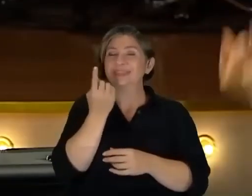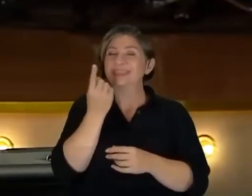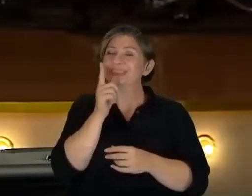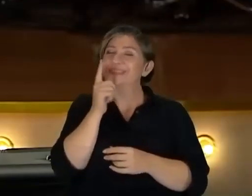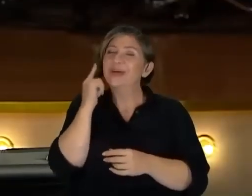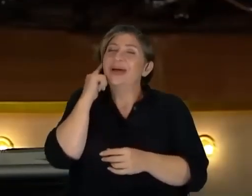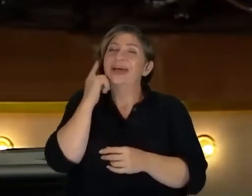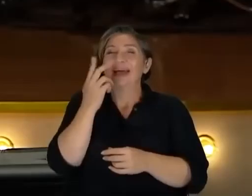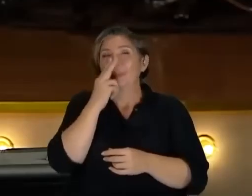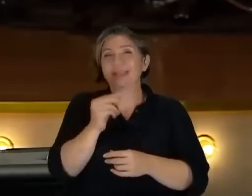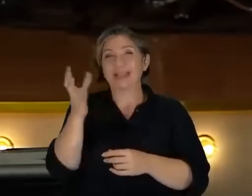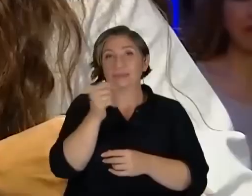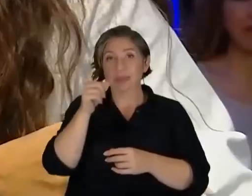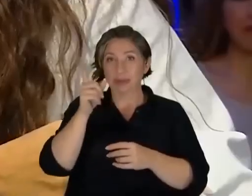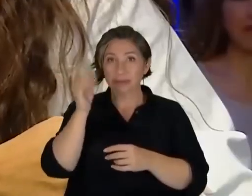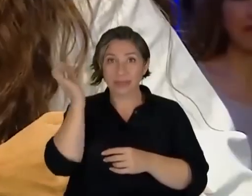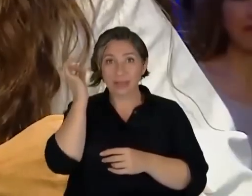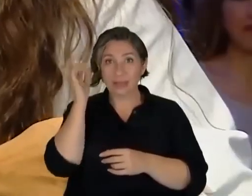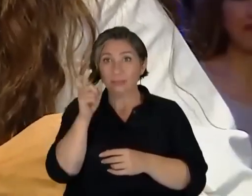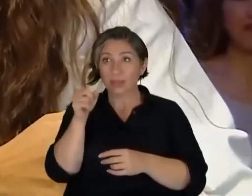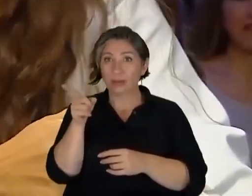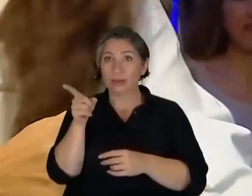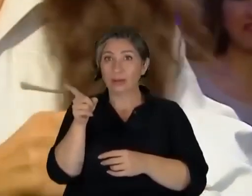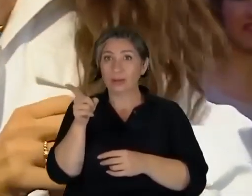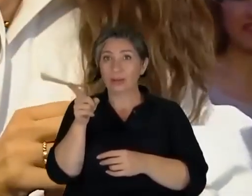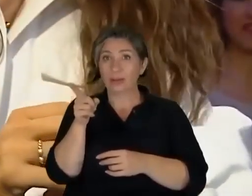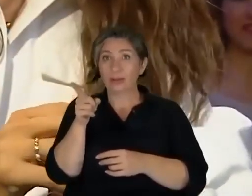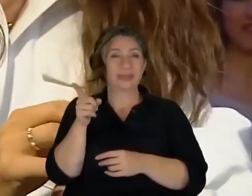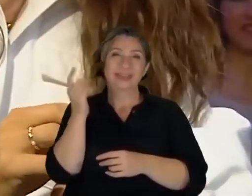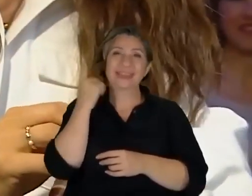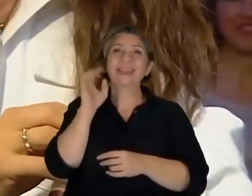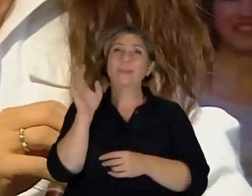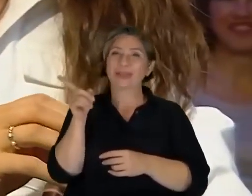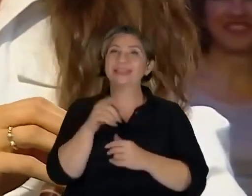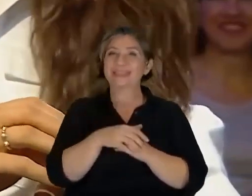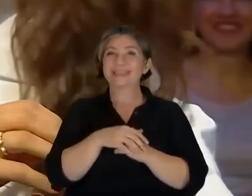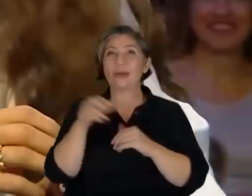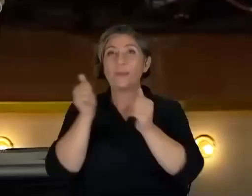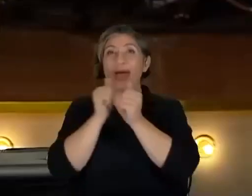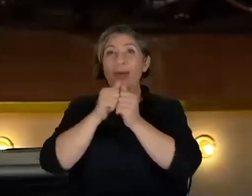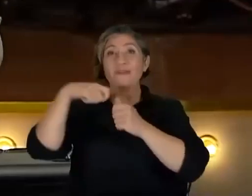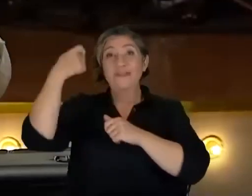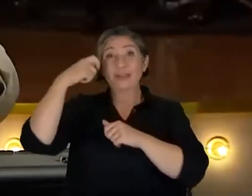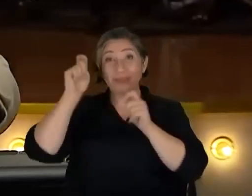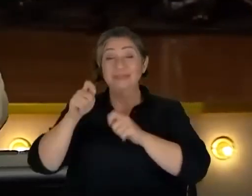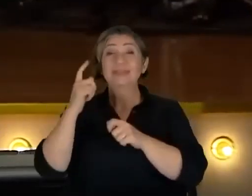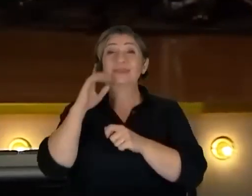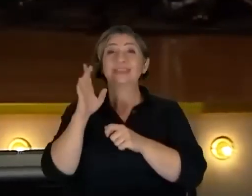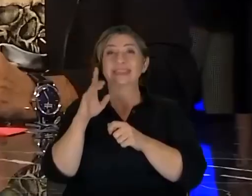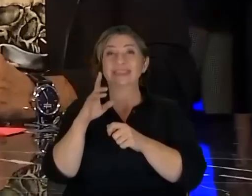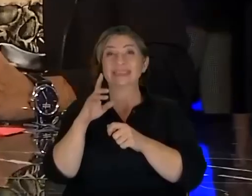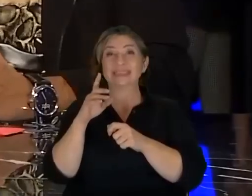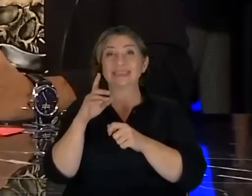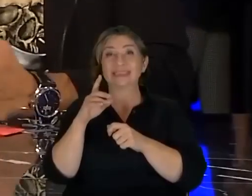Evet, sesi hoşuma gidiyor. Peki iyi çalıyor. Sen hiç dinledin mi? Dinlemedin. Beraber film çektiniz, dinlemedin mi?